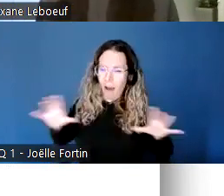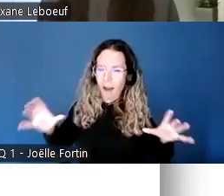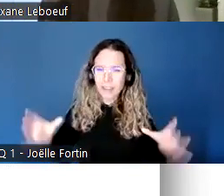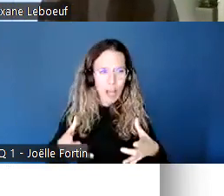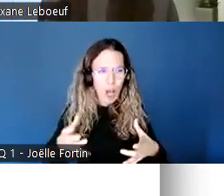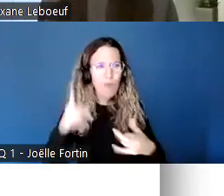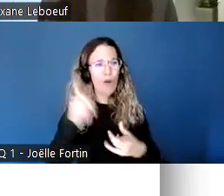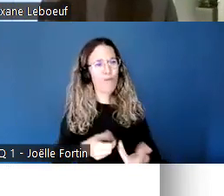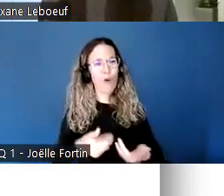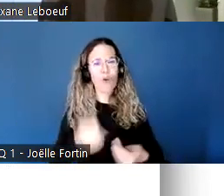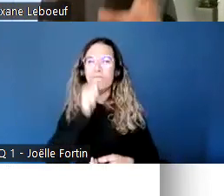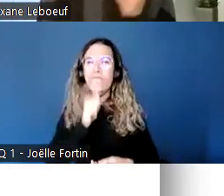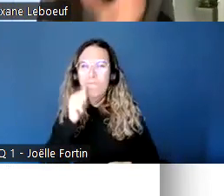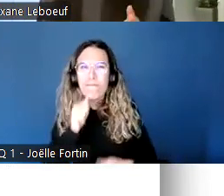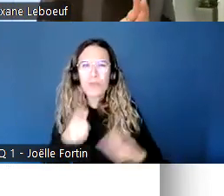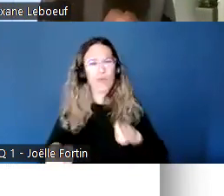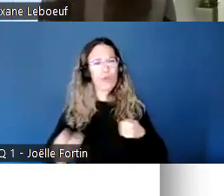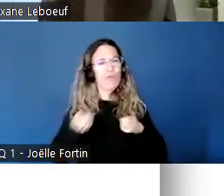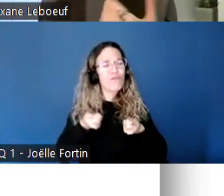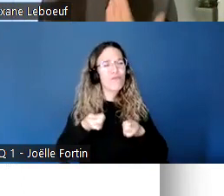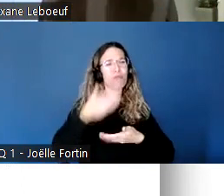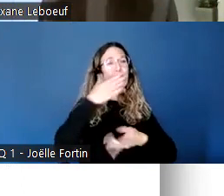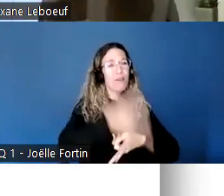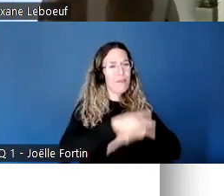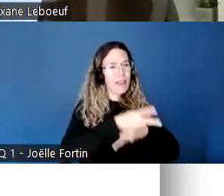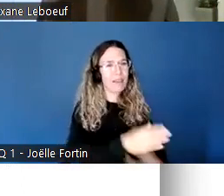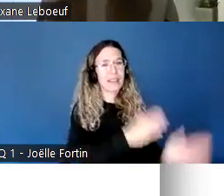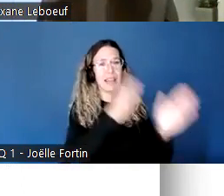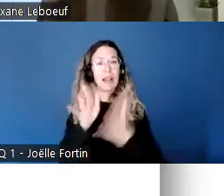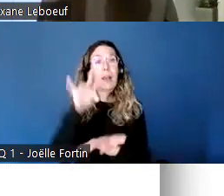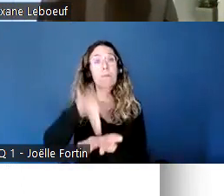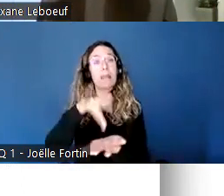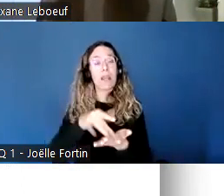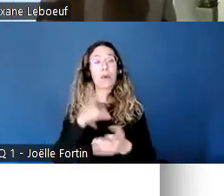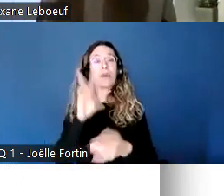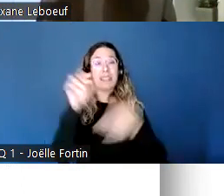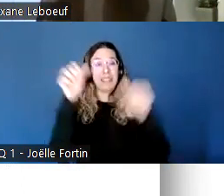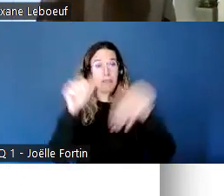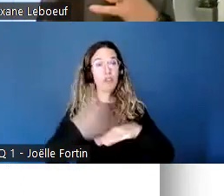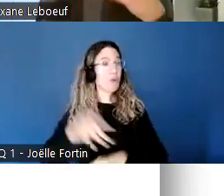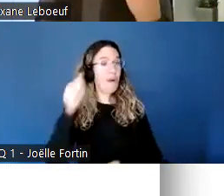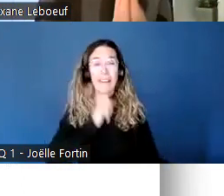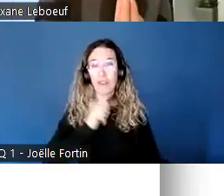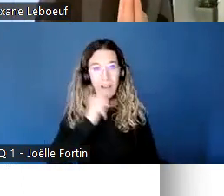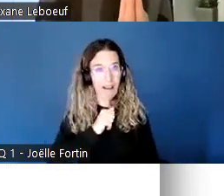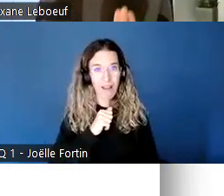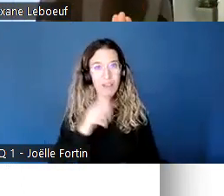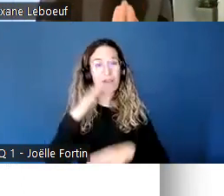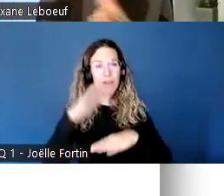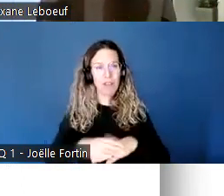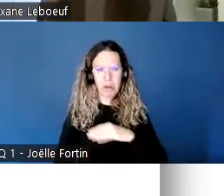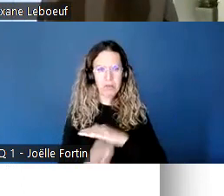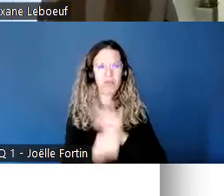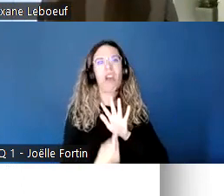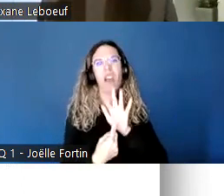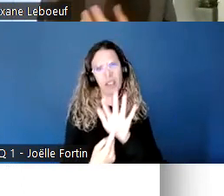preuve de bienveillance et d'indulgence ». Celle au centre, c'est une des 6 affiches qui porte sur l'intolérance. Donc, on vient rapporter certains